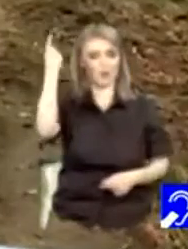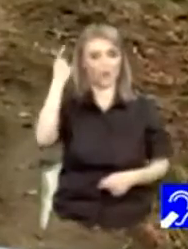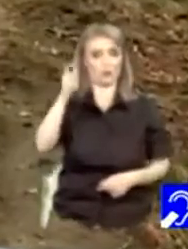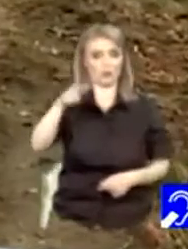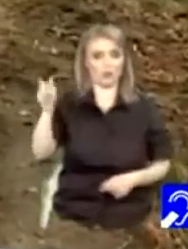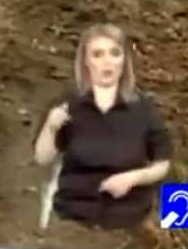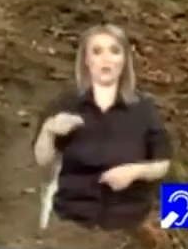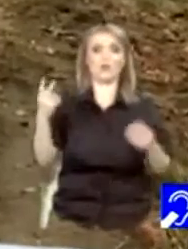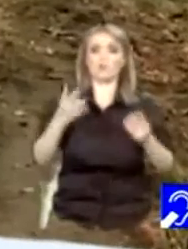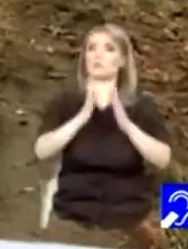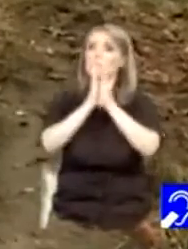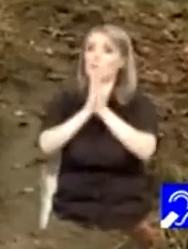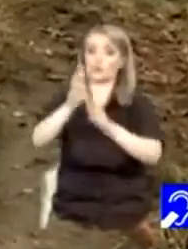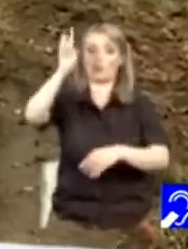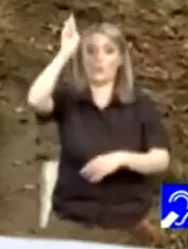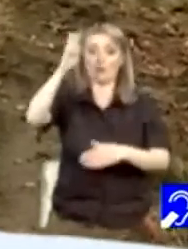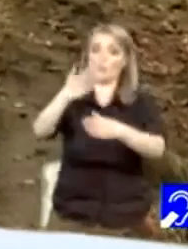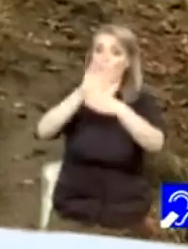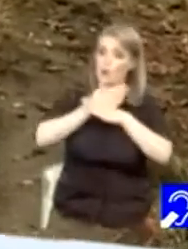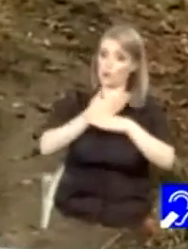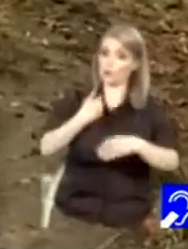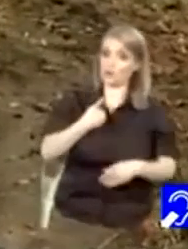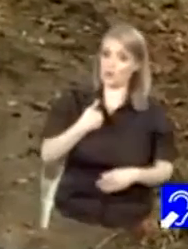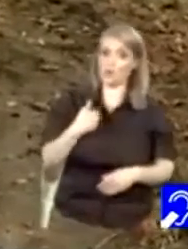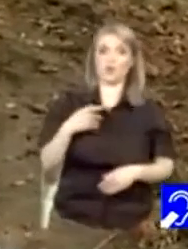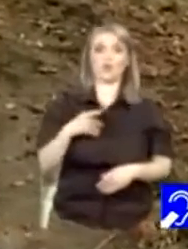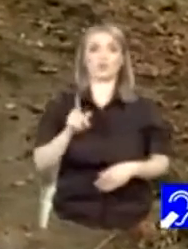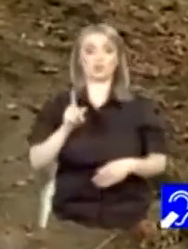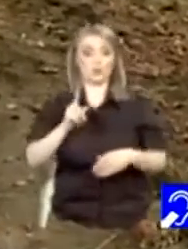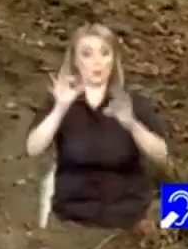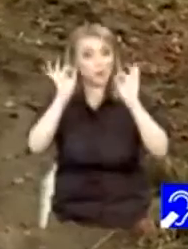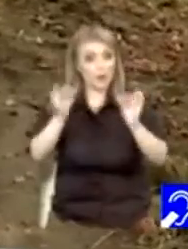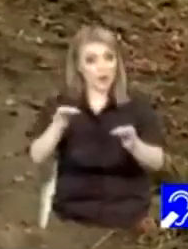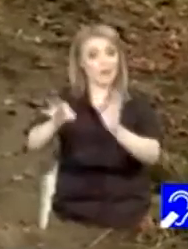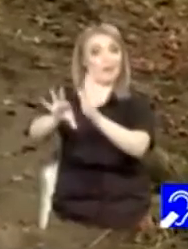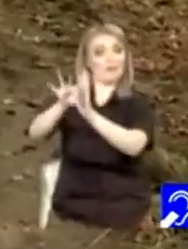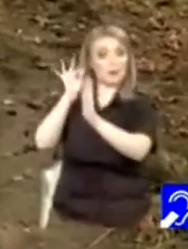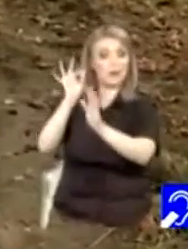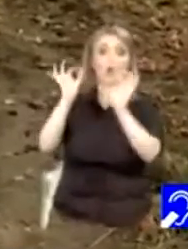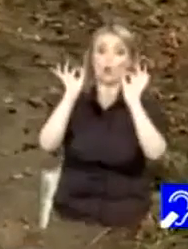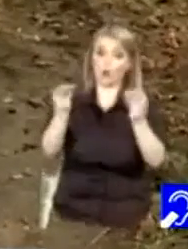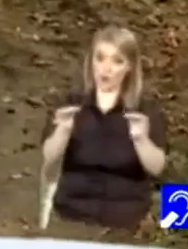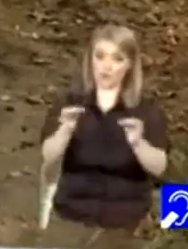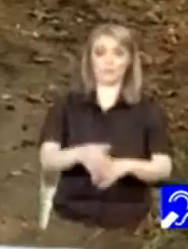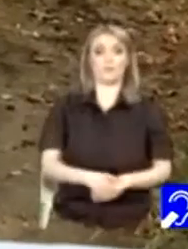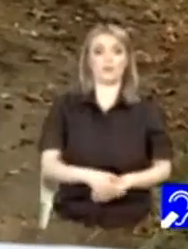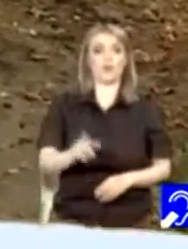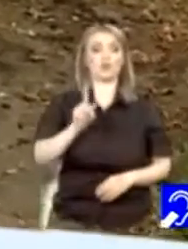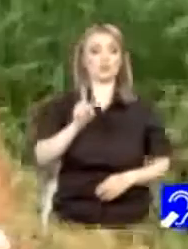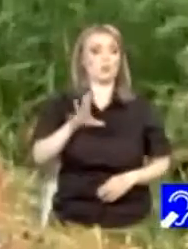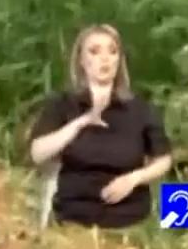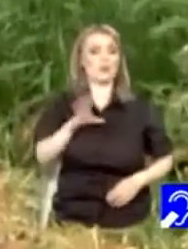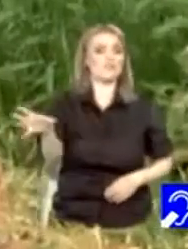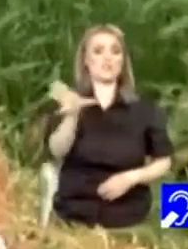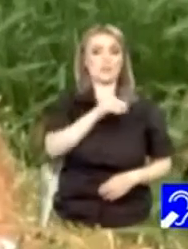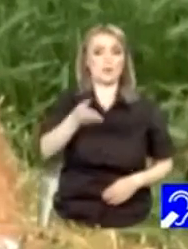Și să ne rugăm ca Bunul Dumnezeu să ne ajute ca să facem acum o alegere frumoasă și corectă, să fie mai ușor pentru toată